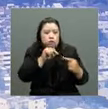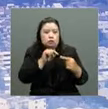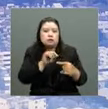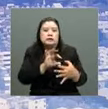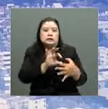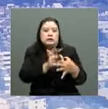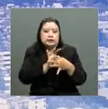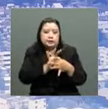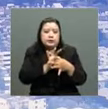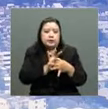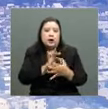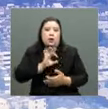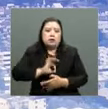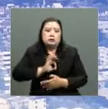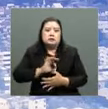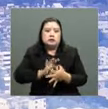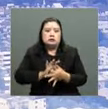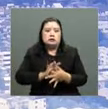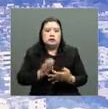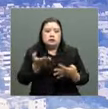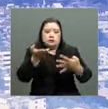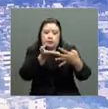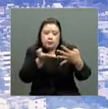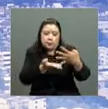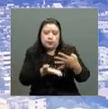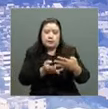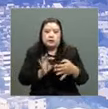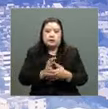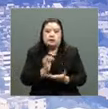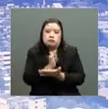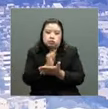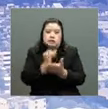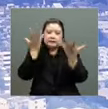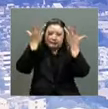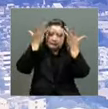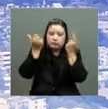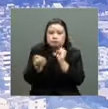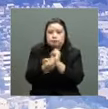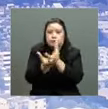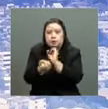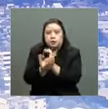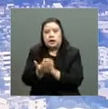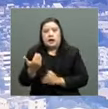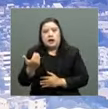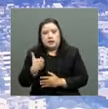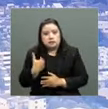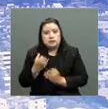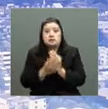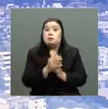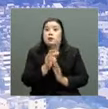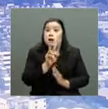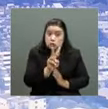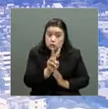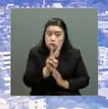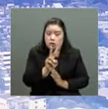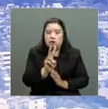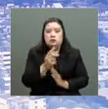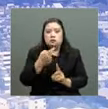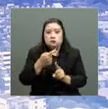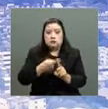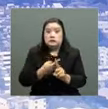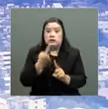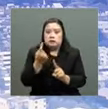าวะความเครียดอย่างเฉียบพลันซึ่งมันจะอยู่กับเราประมาณสัก2สัปดาห์ถึง1เดือนบางคน